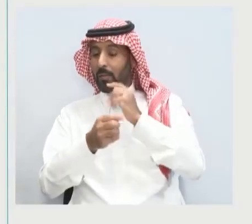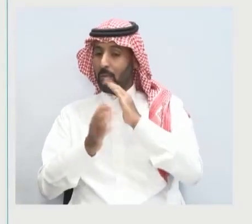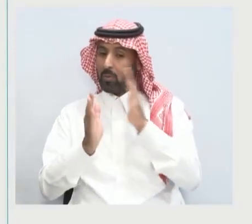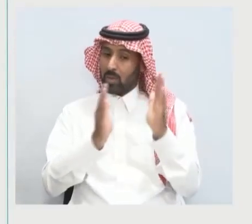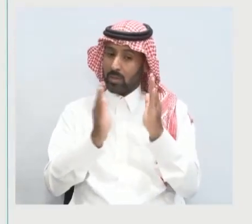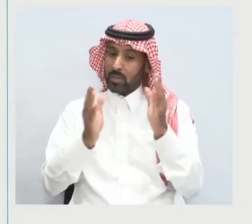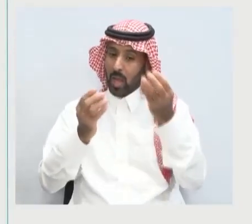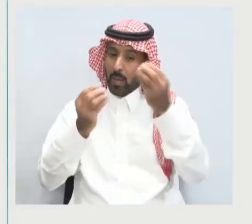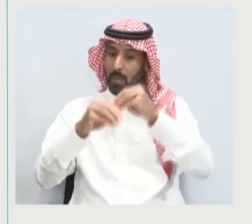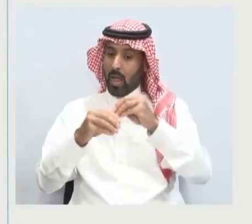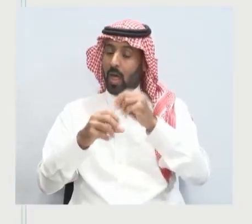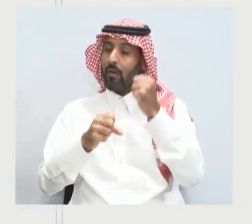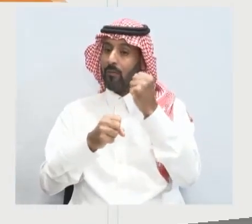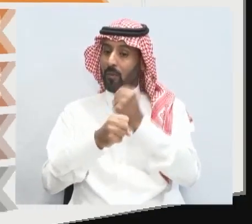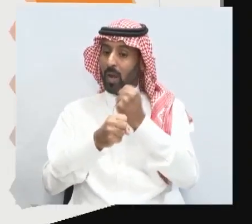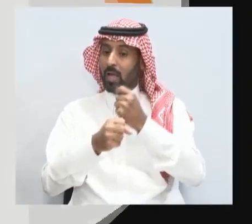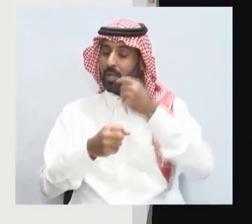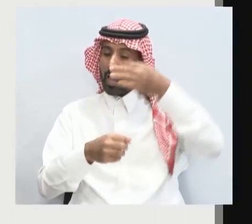العمل